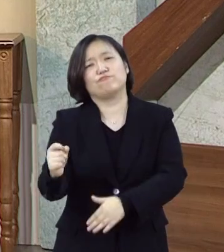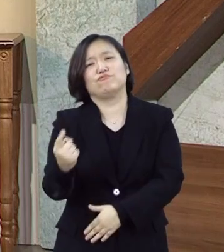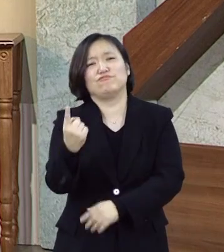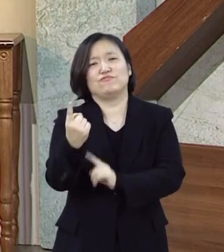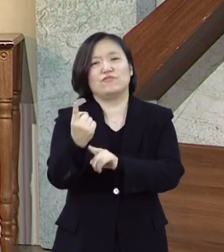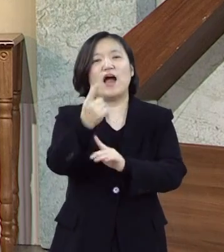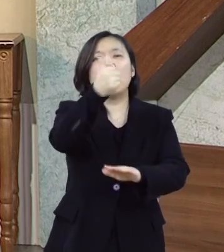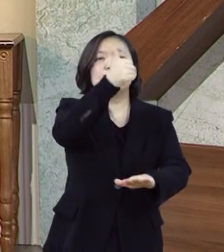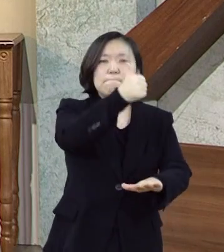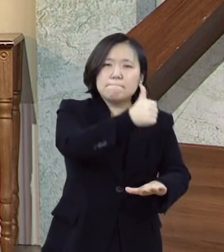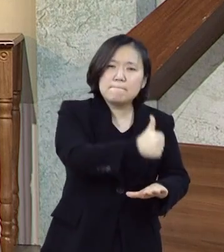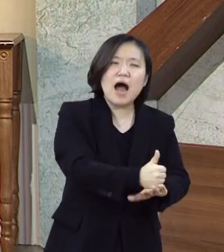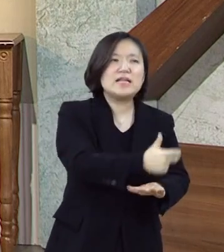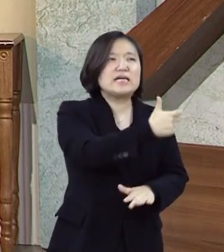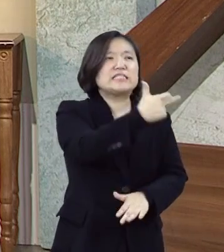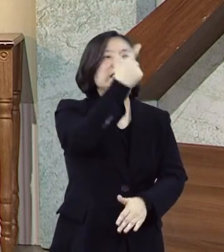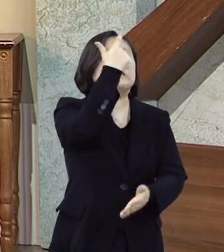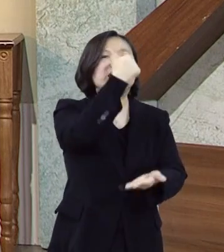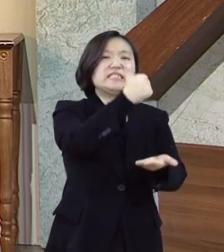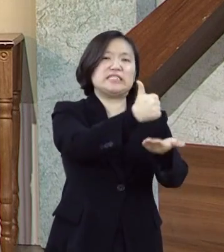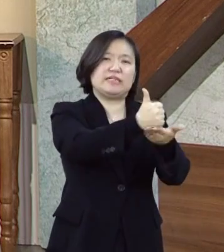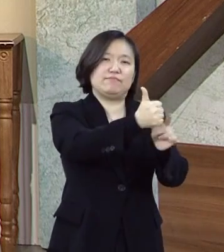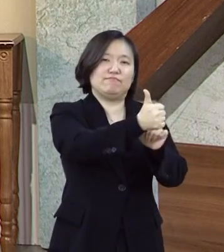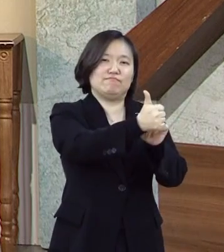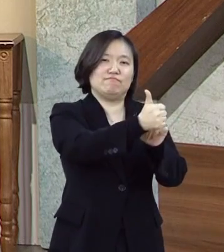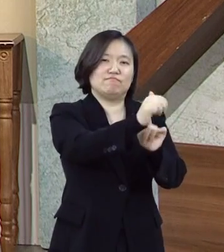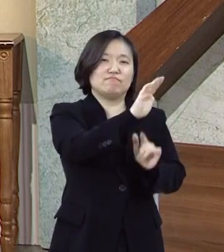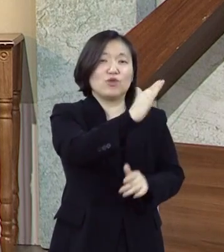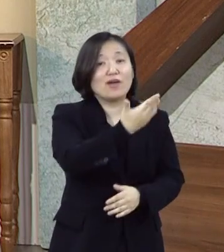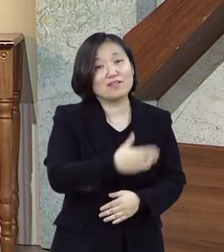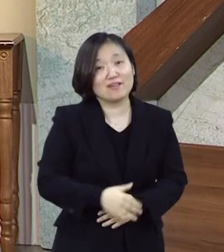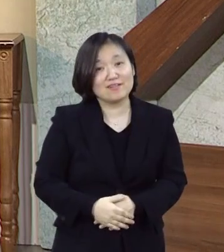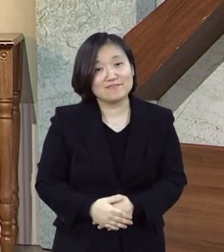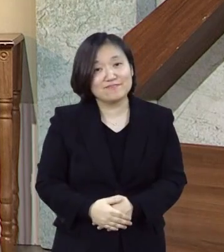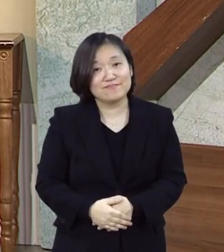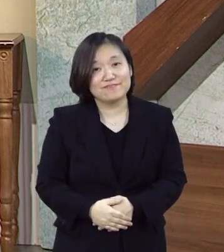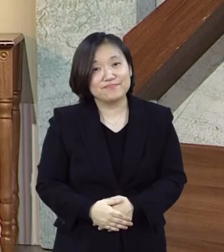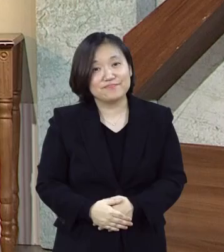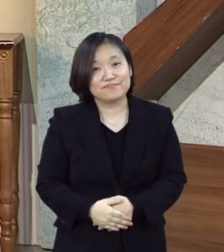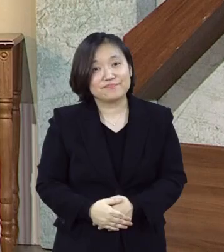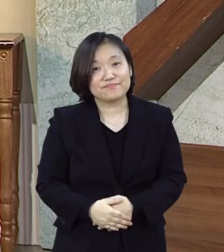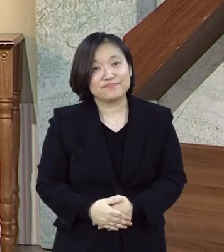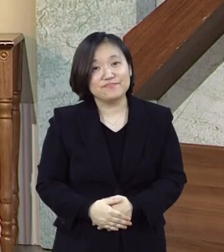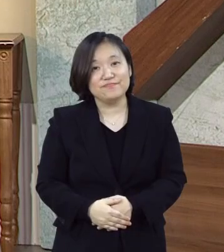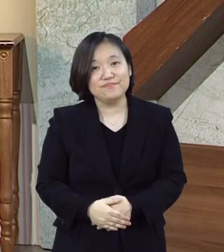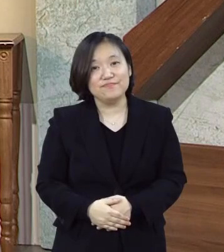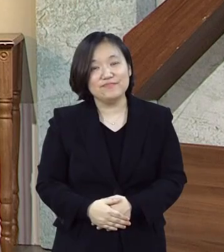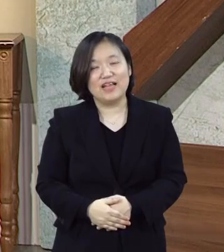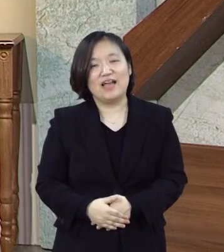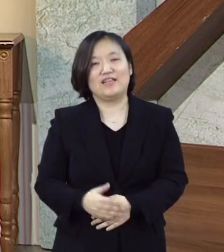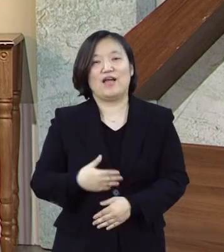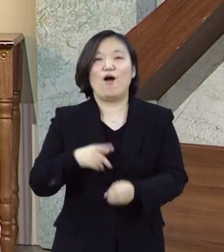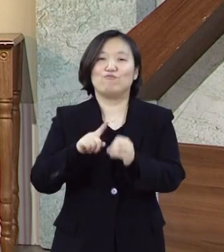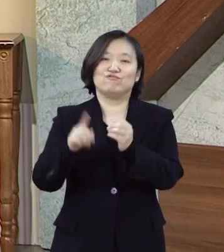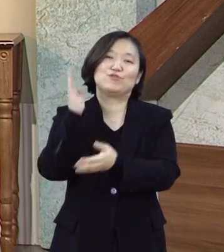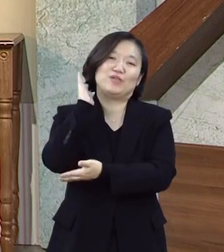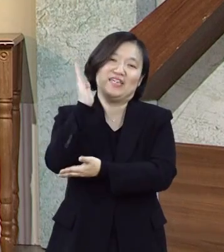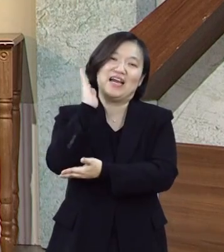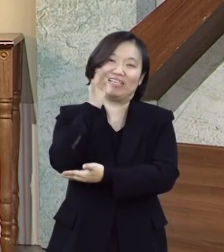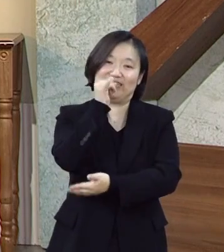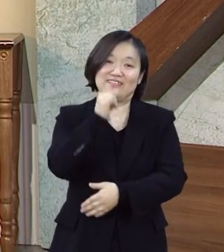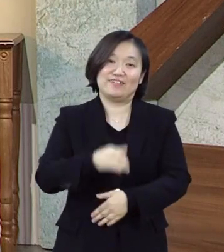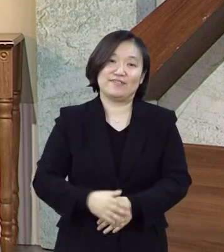이제 이 몸을 받게 되었다라는 것을 꿰뚫어 보셨다라는 그런 불교설화가